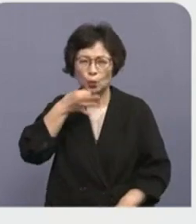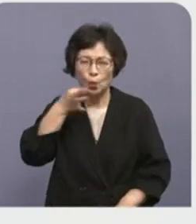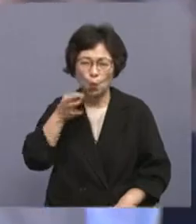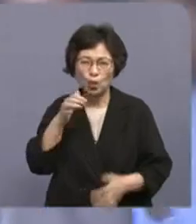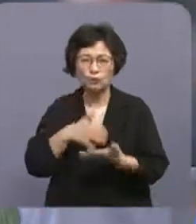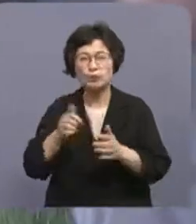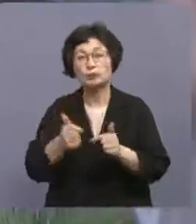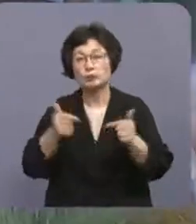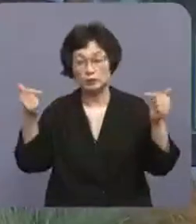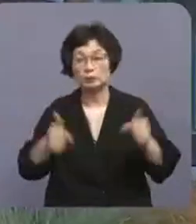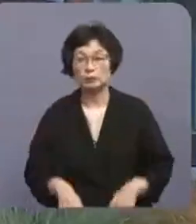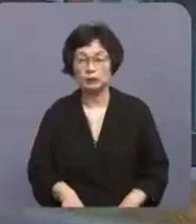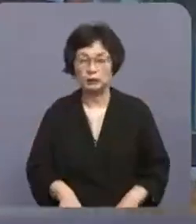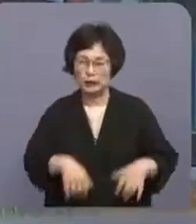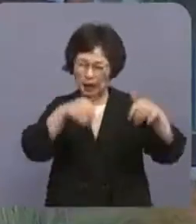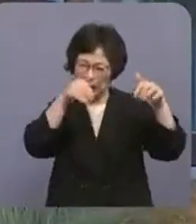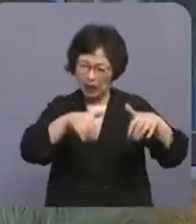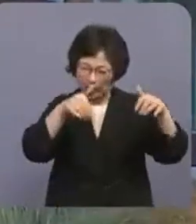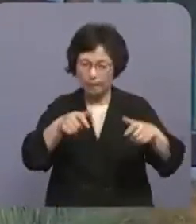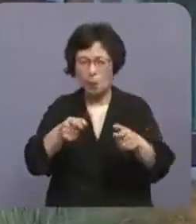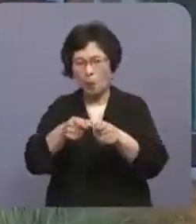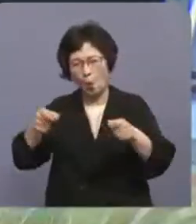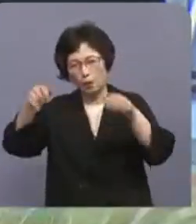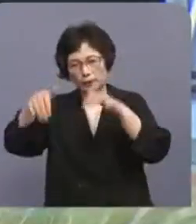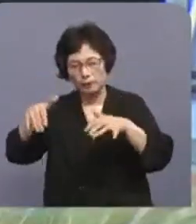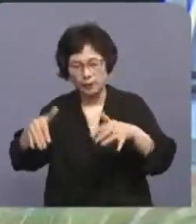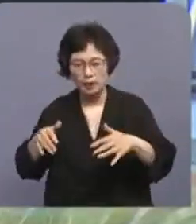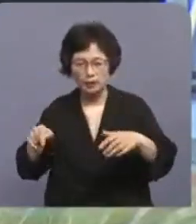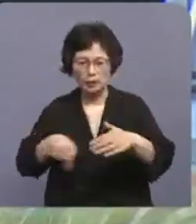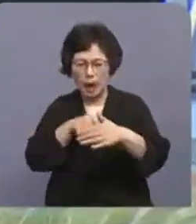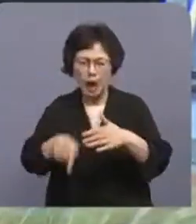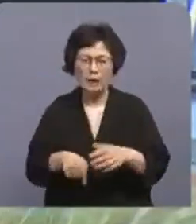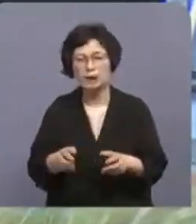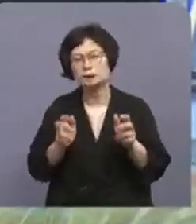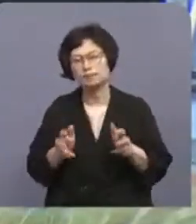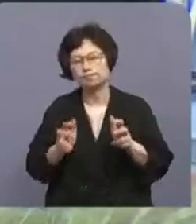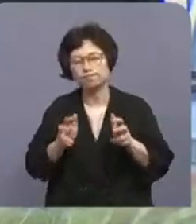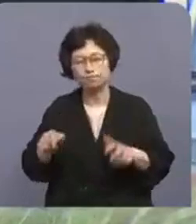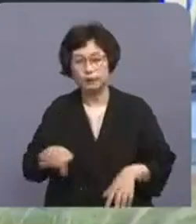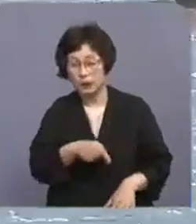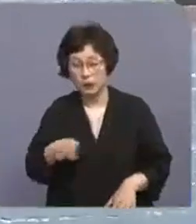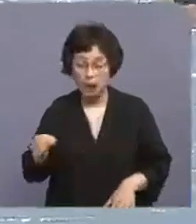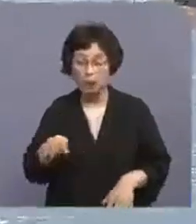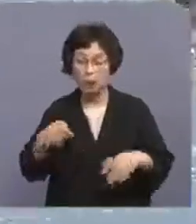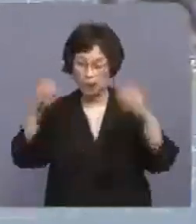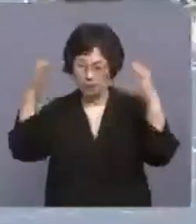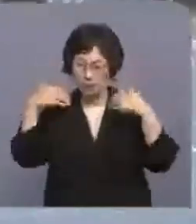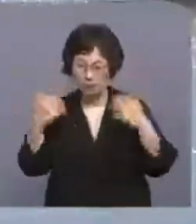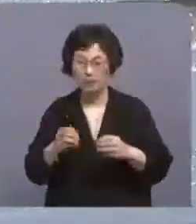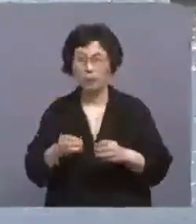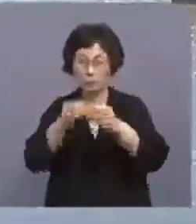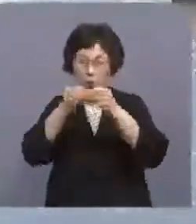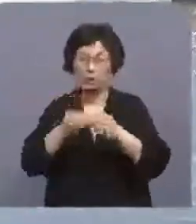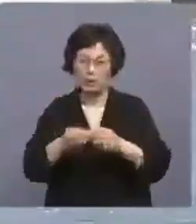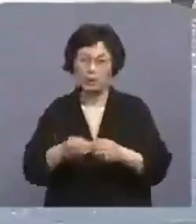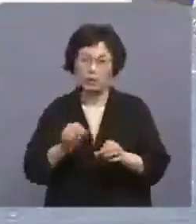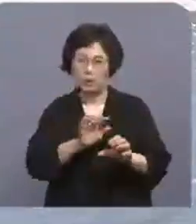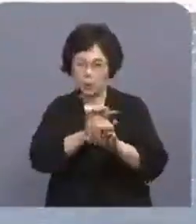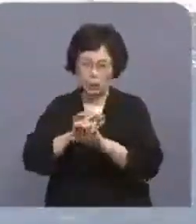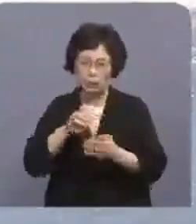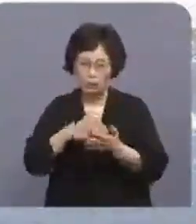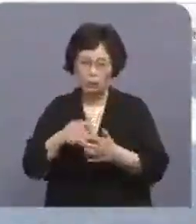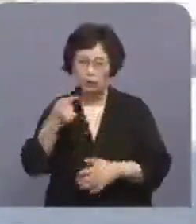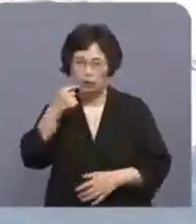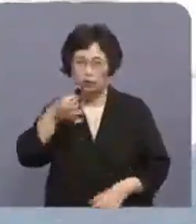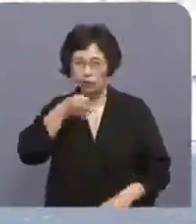있습니다. 장마와 폭염으로 실내에서 오래 머무르는 데다 여름 휴가 기간까지 겹쳐 코로나19와 독감이 함께 늘고